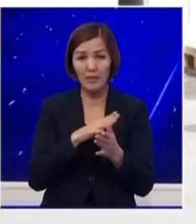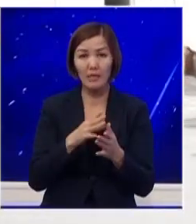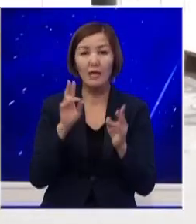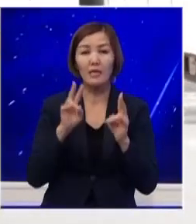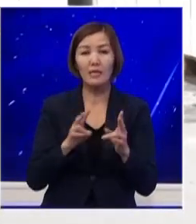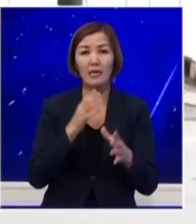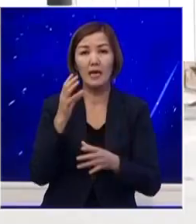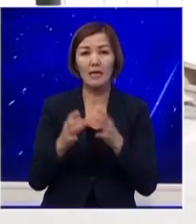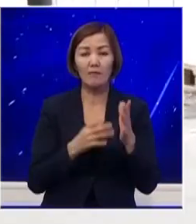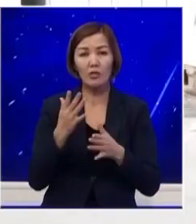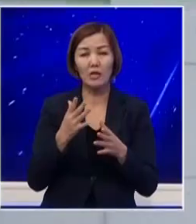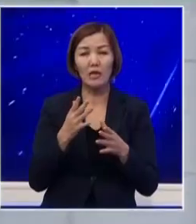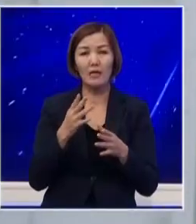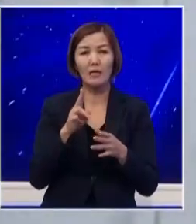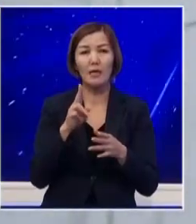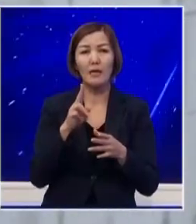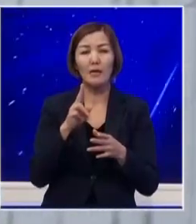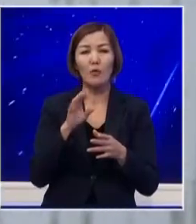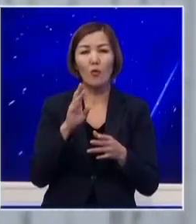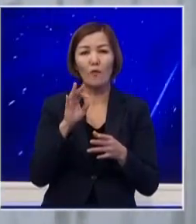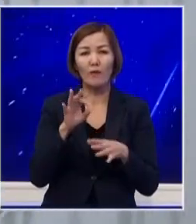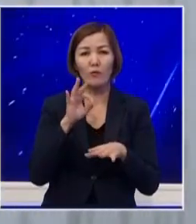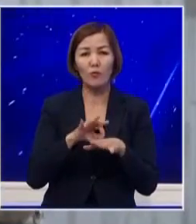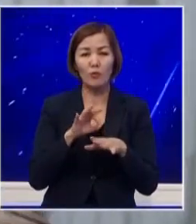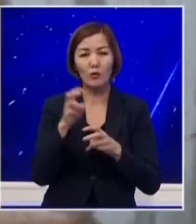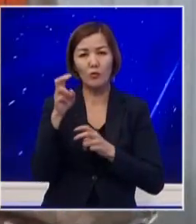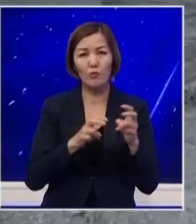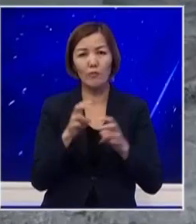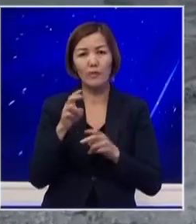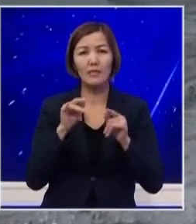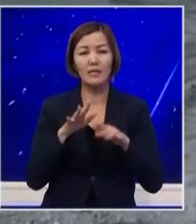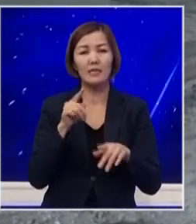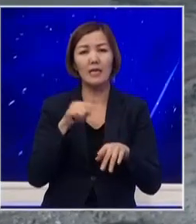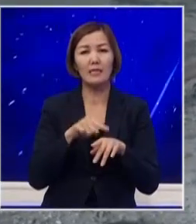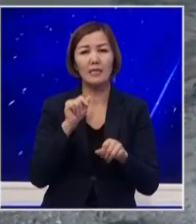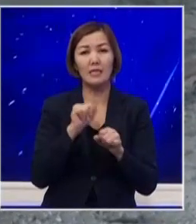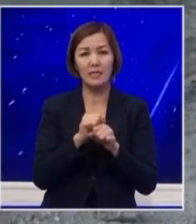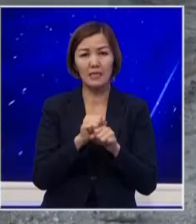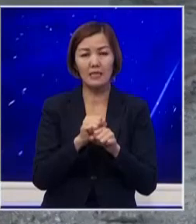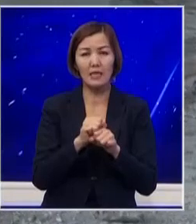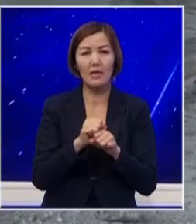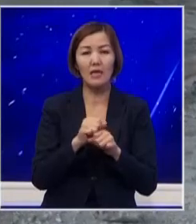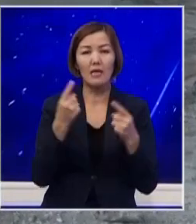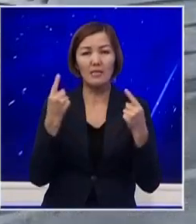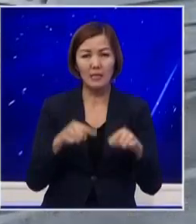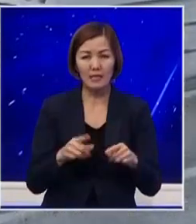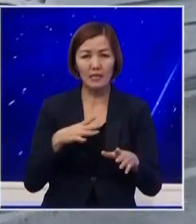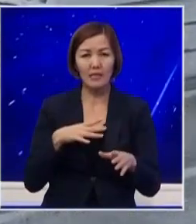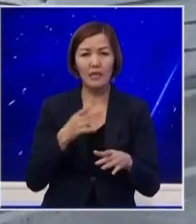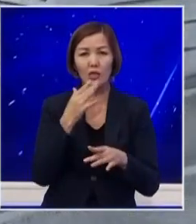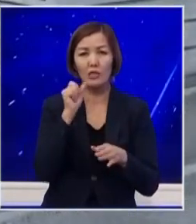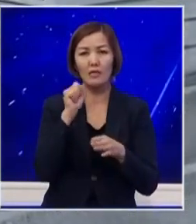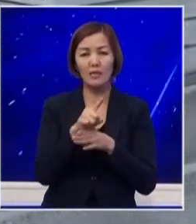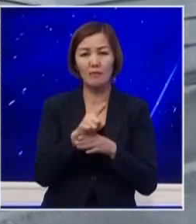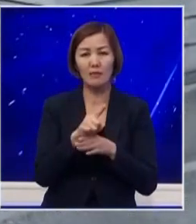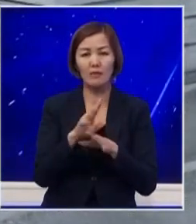жіберілетін. Тек әлемді жайлаған пандемия өндіріс ісіне кері әсерін тигізген. Салдарынан шетелдік тапсырыс